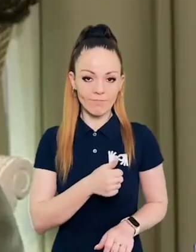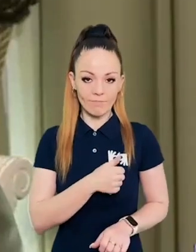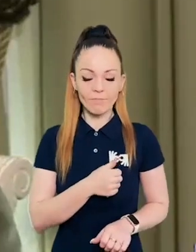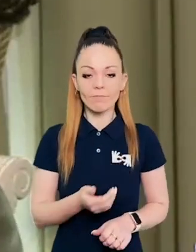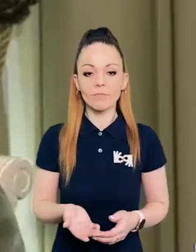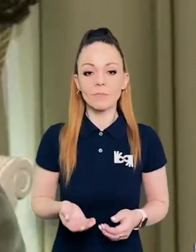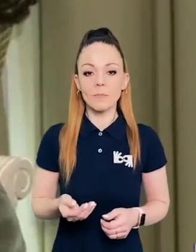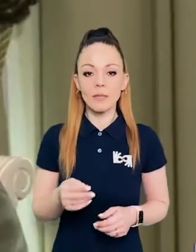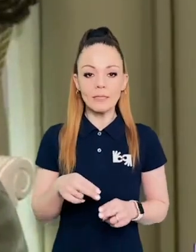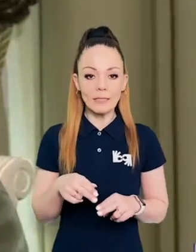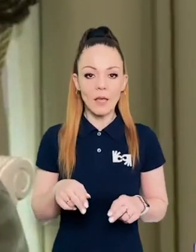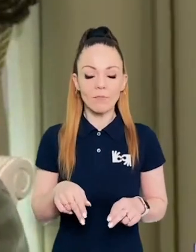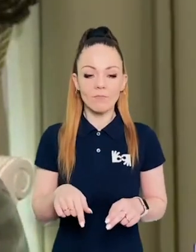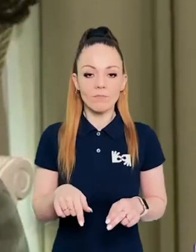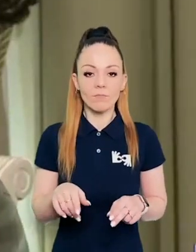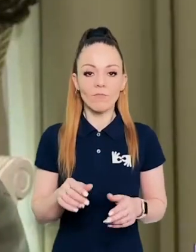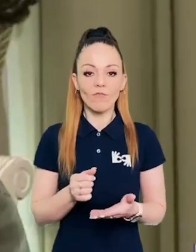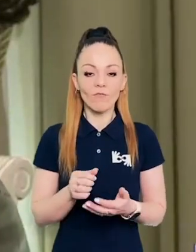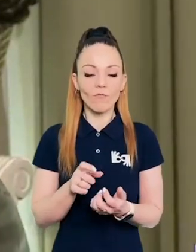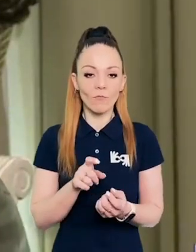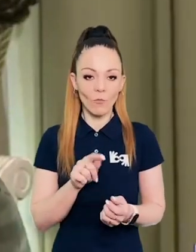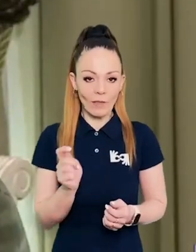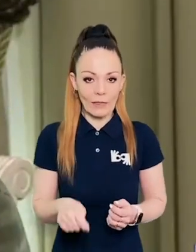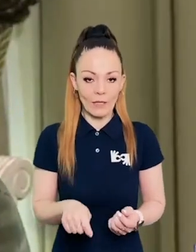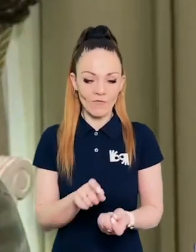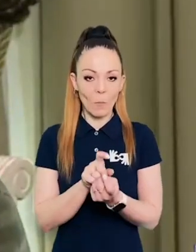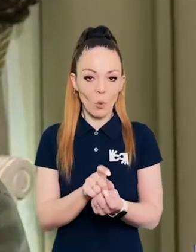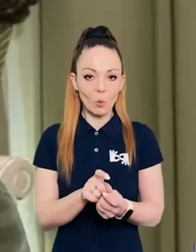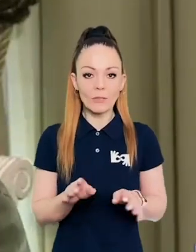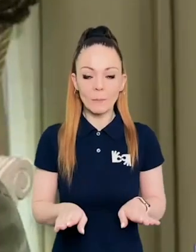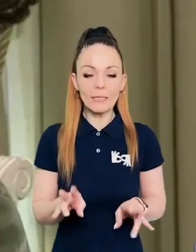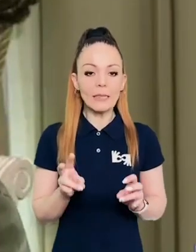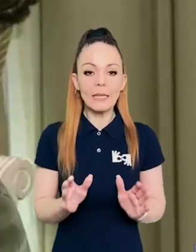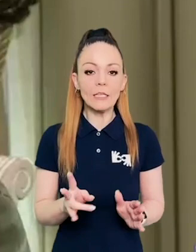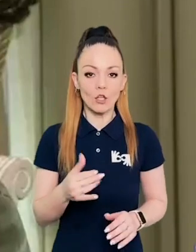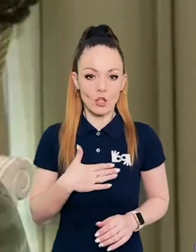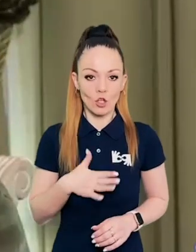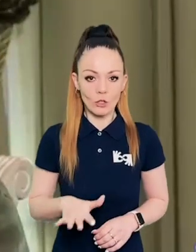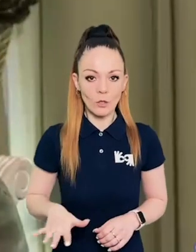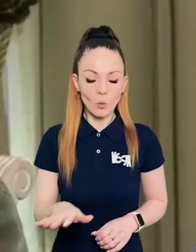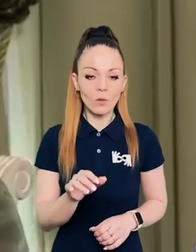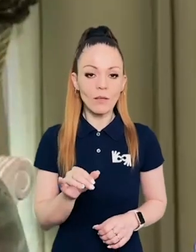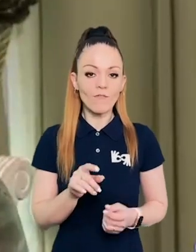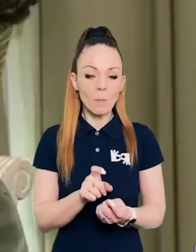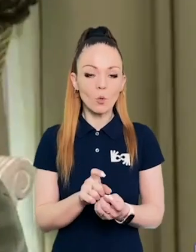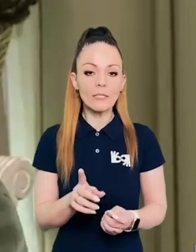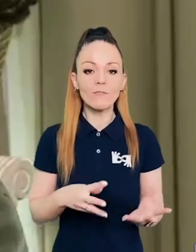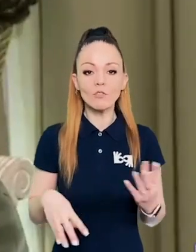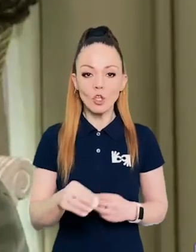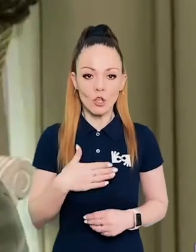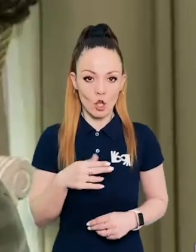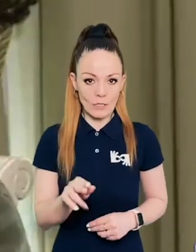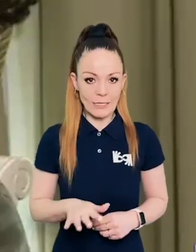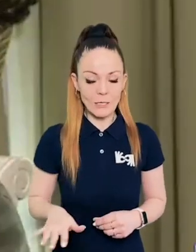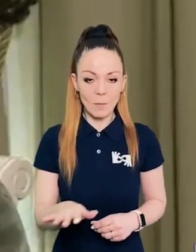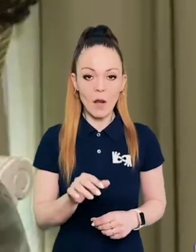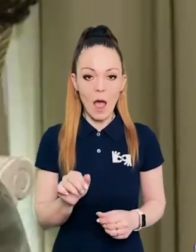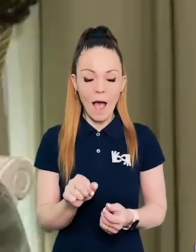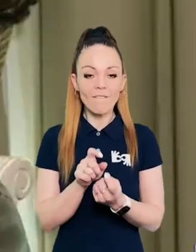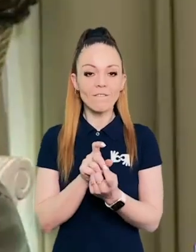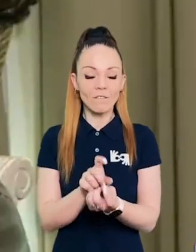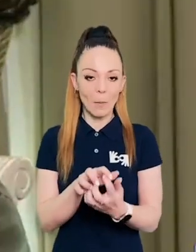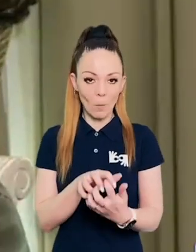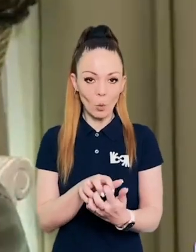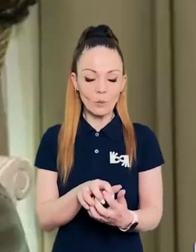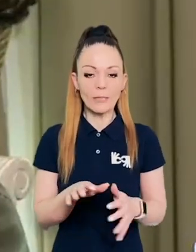війні виборюється місце не тільки на нашій території, і не тільки виборюється вся наша земля, а виборюється